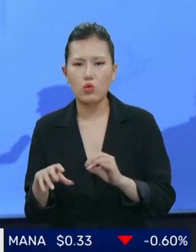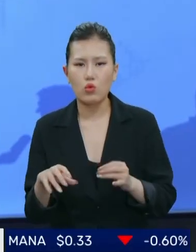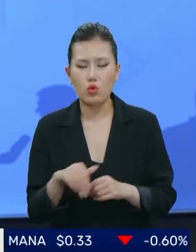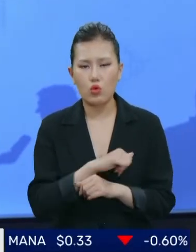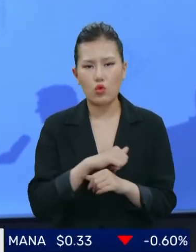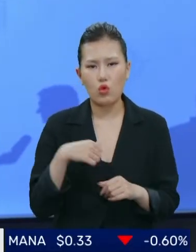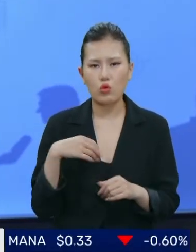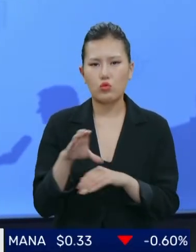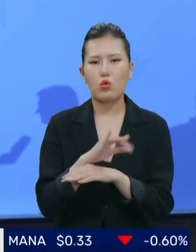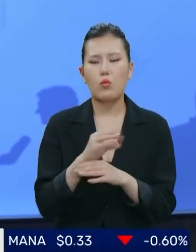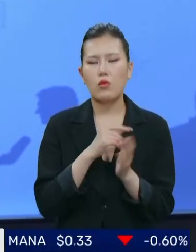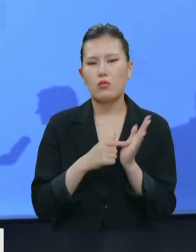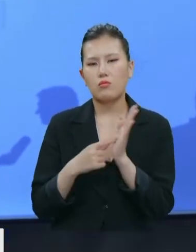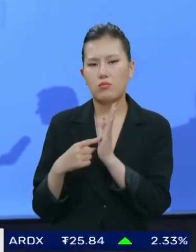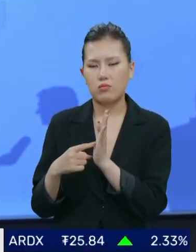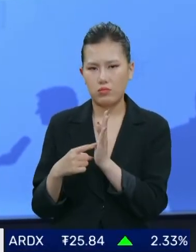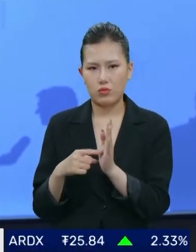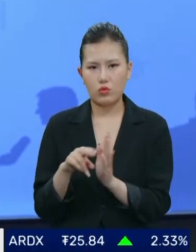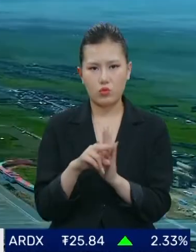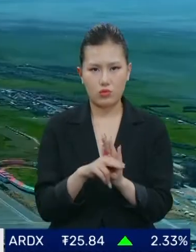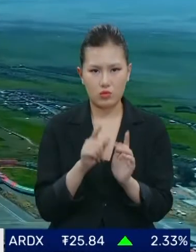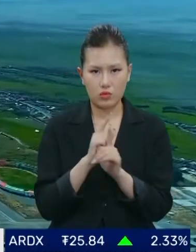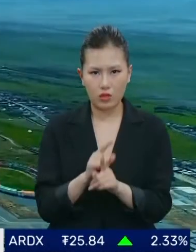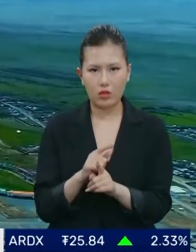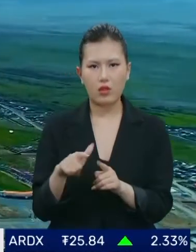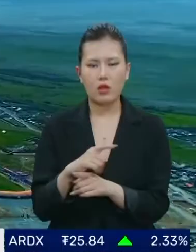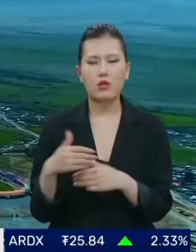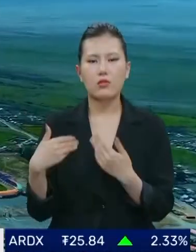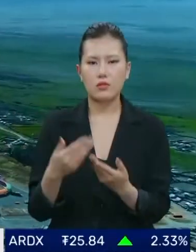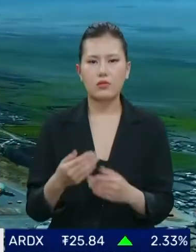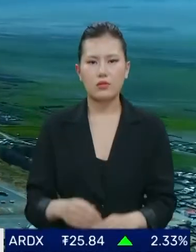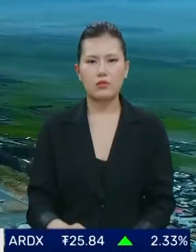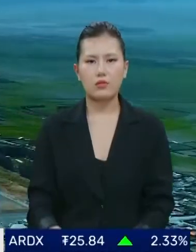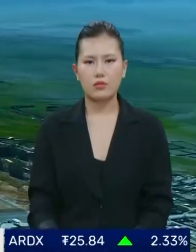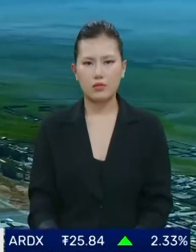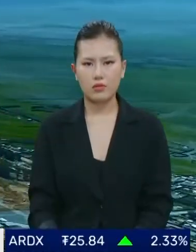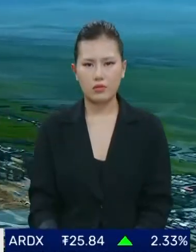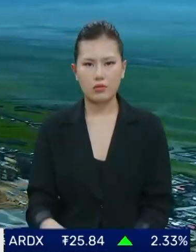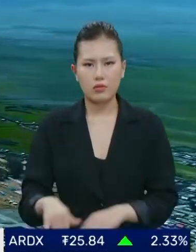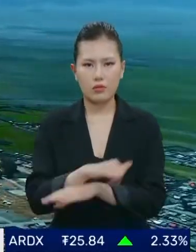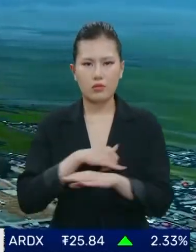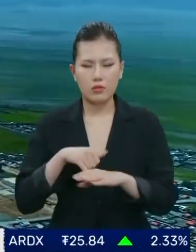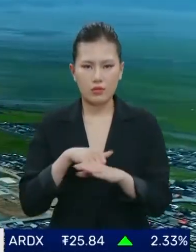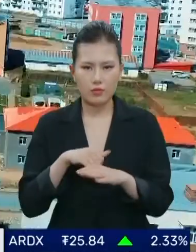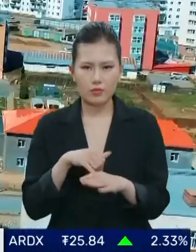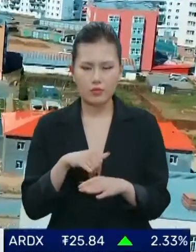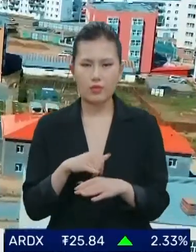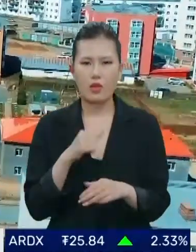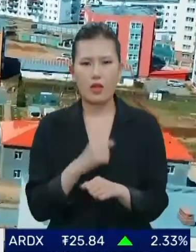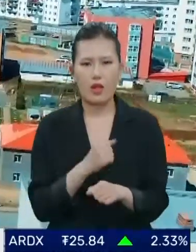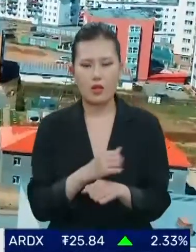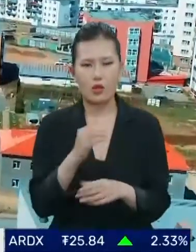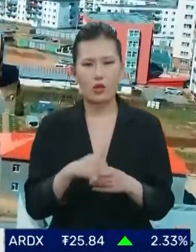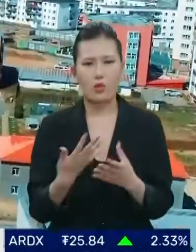тайлбарлав. Энэ яг нэгж талбараараа тодорхой гарсан байна. Төрийн байгууллага дутагдaltaй байгаа ажлын байруудад ирж